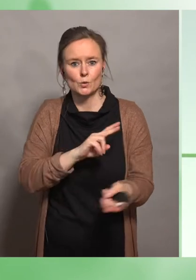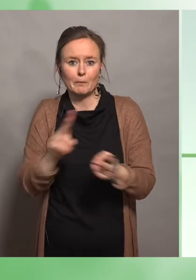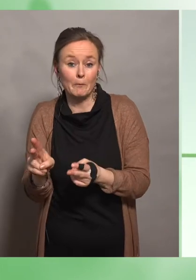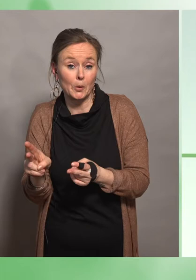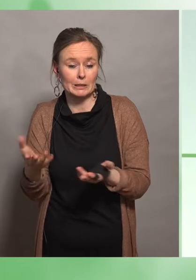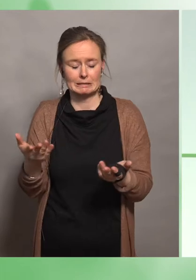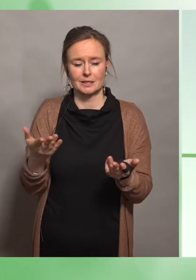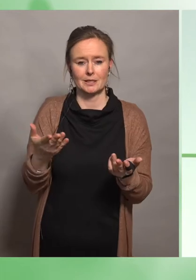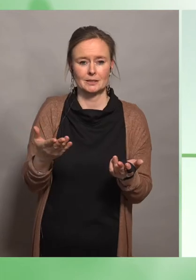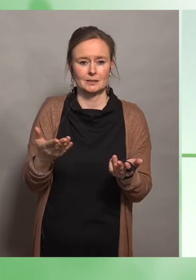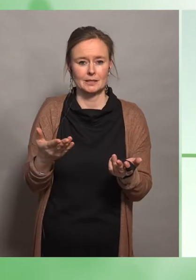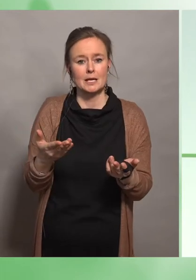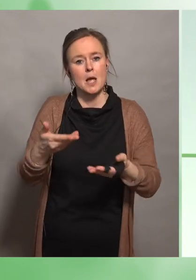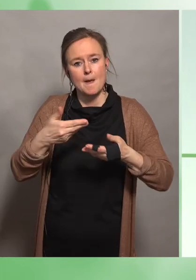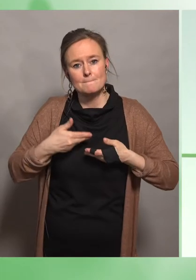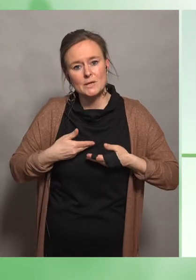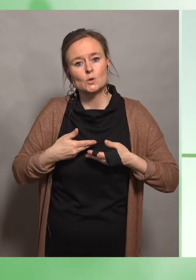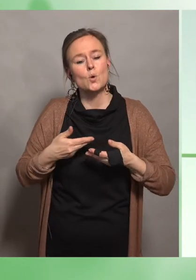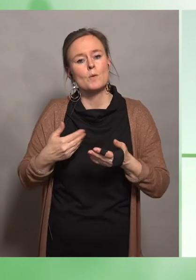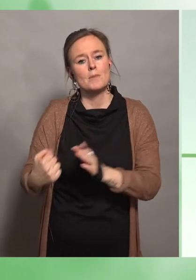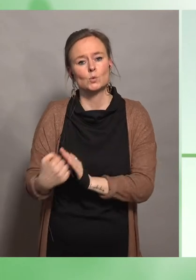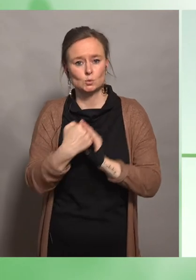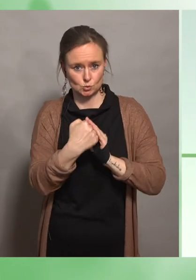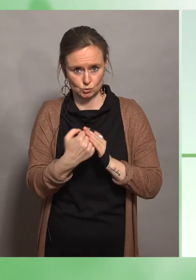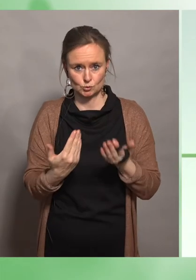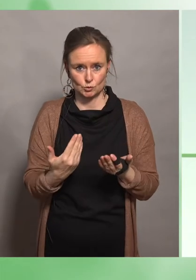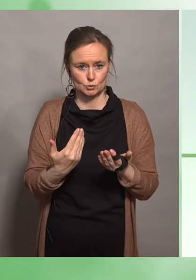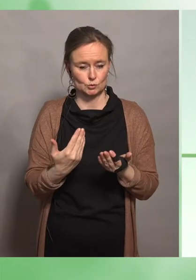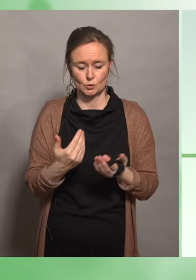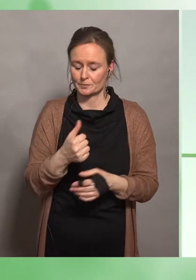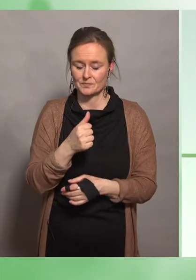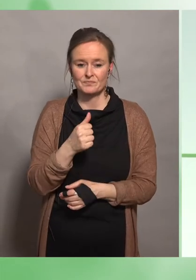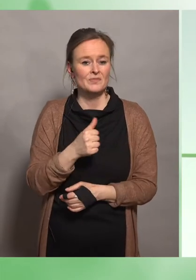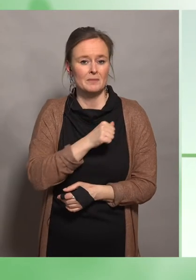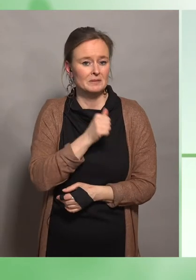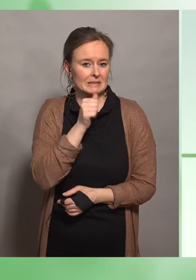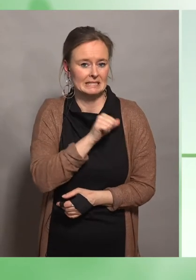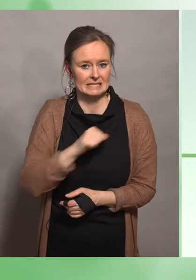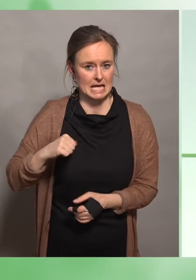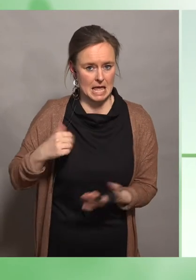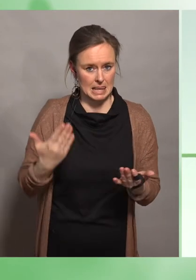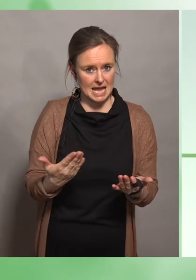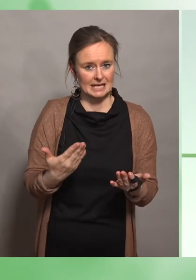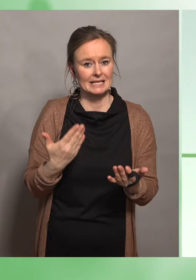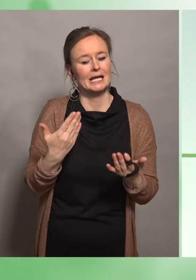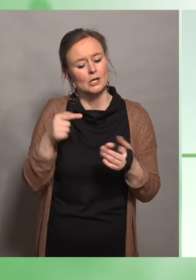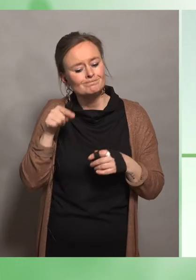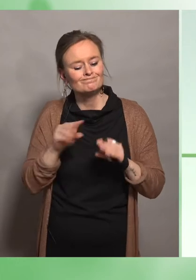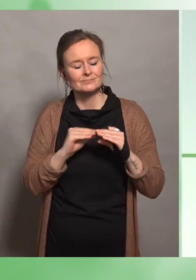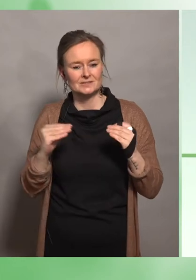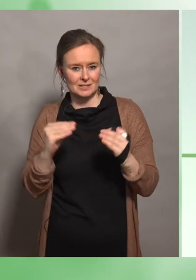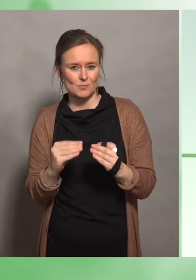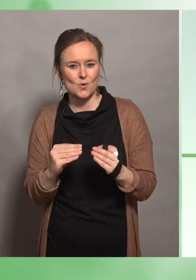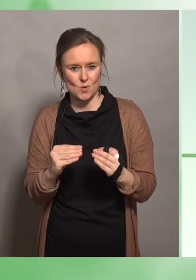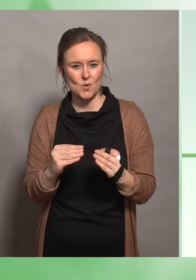gibt, dass sie entsprechend unterstützt werden. Sie sind nicht alleine. Und aus diesem Grunde würde es mich so freuen, wenn Sie sich wirklich auf